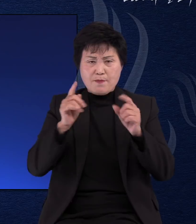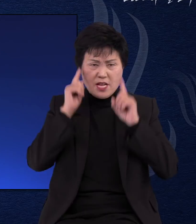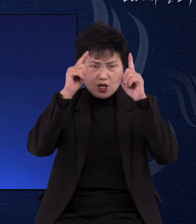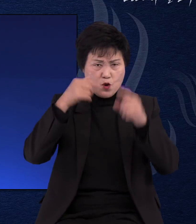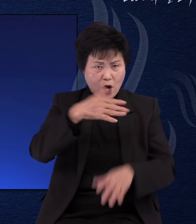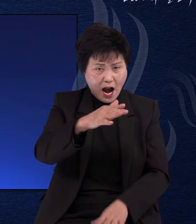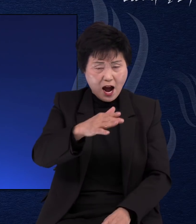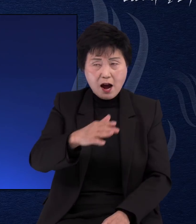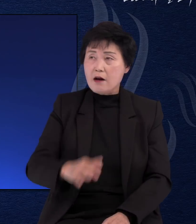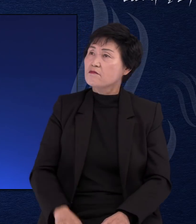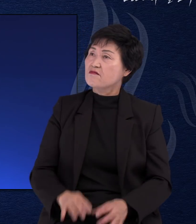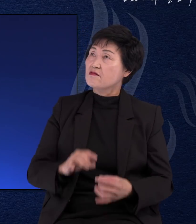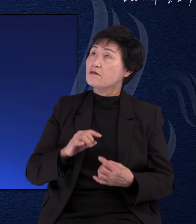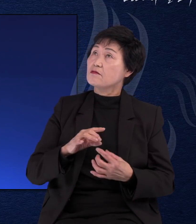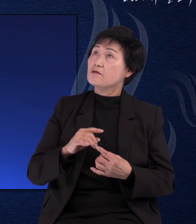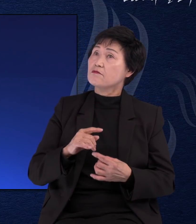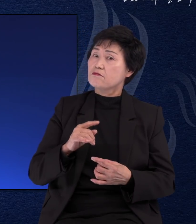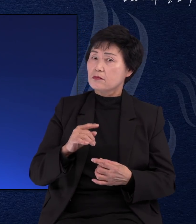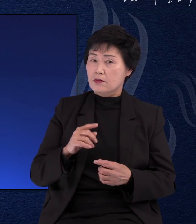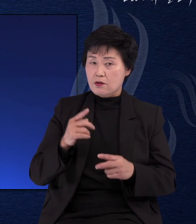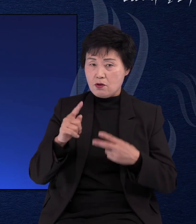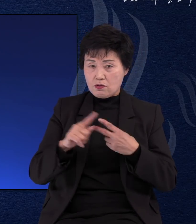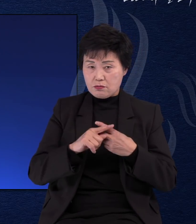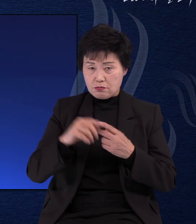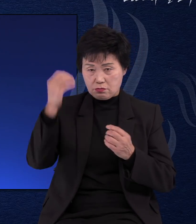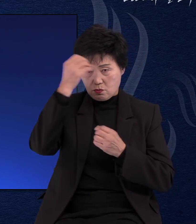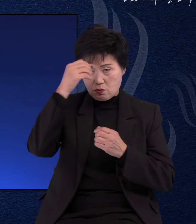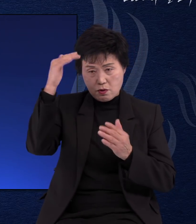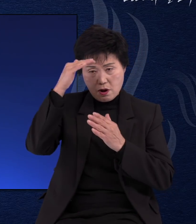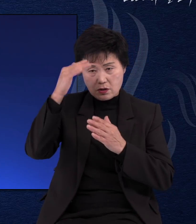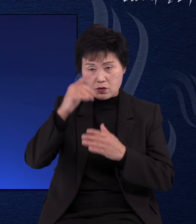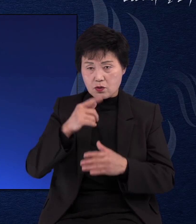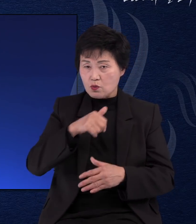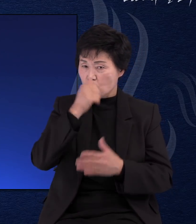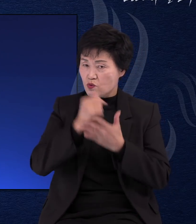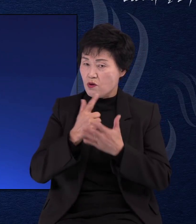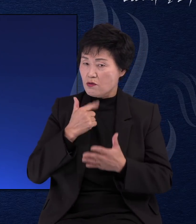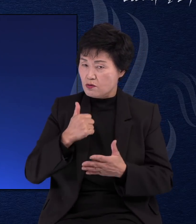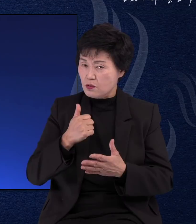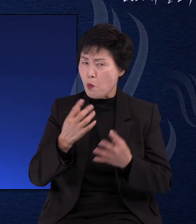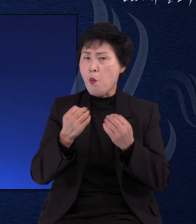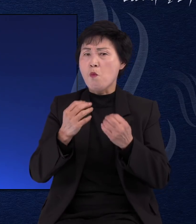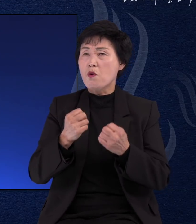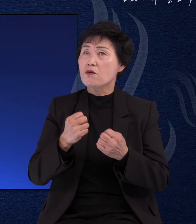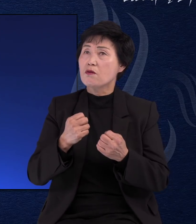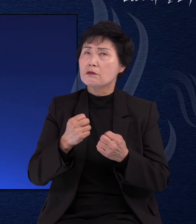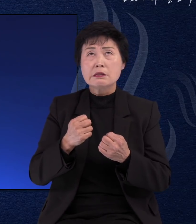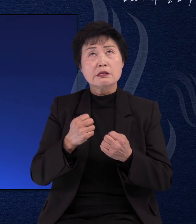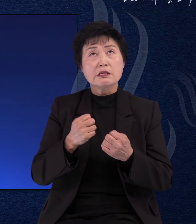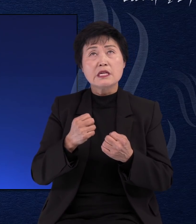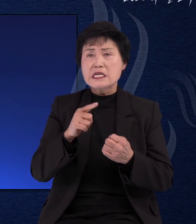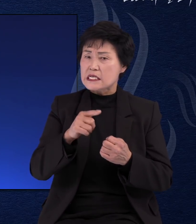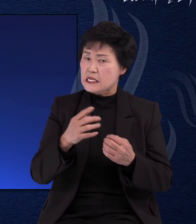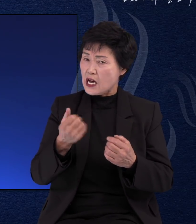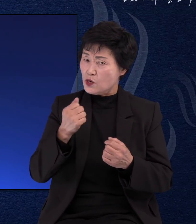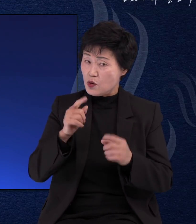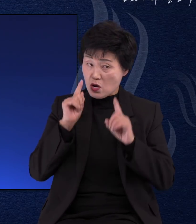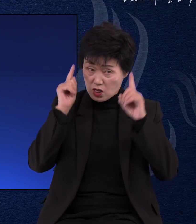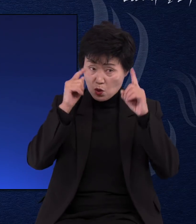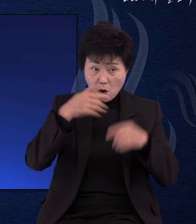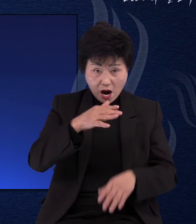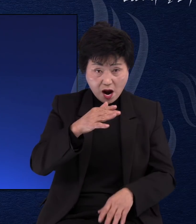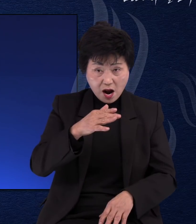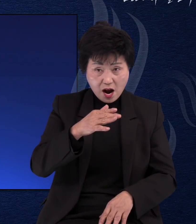속으로 아니 중학생 고등학생이 죄를 지어봐야 얼마나 지었다고 그것 가지고 지옥을 가냐라는 마음을